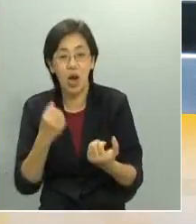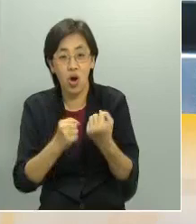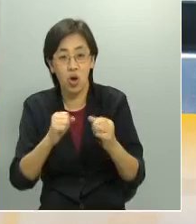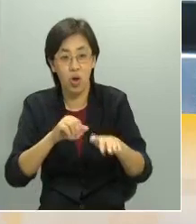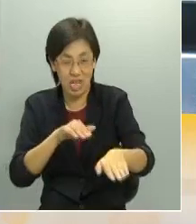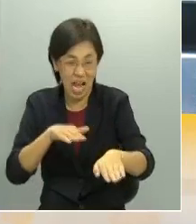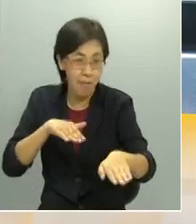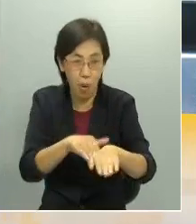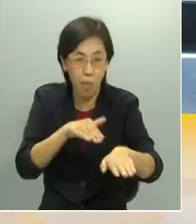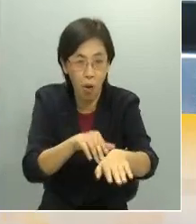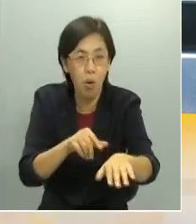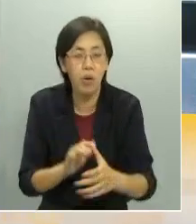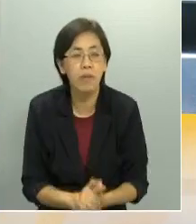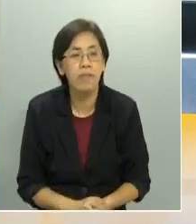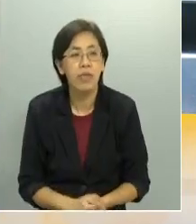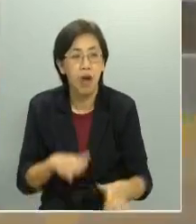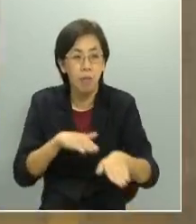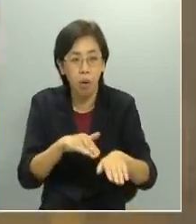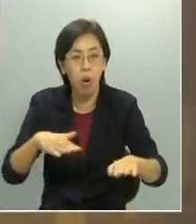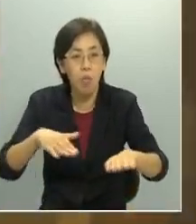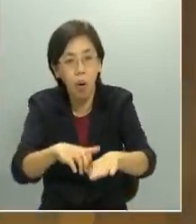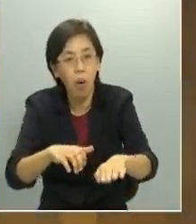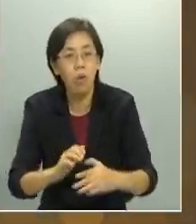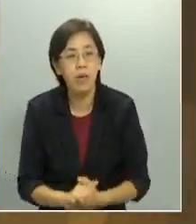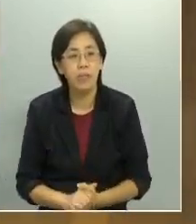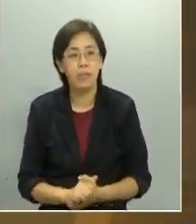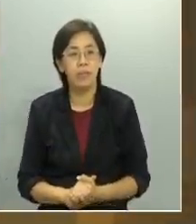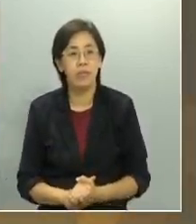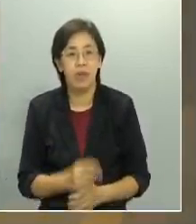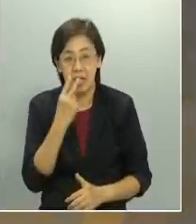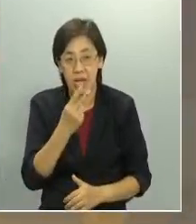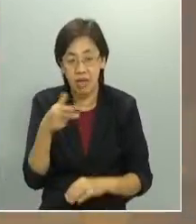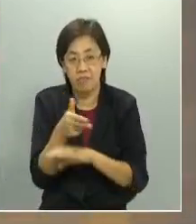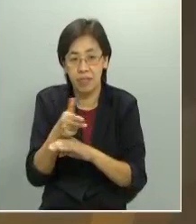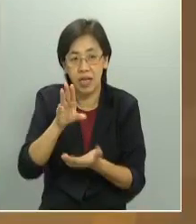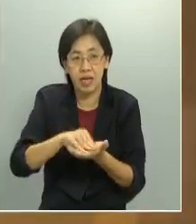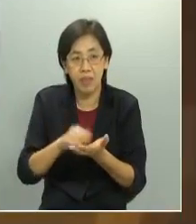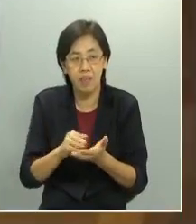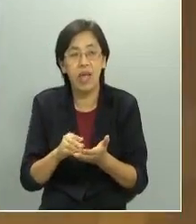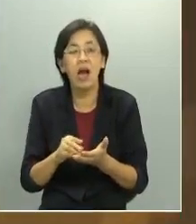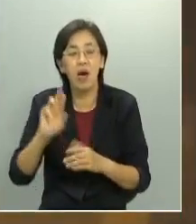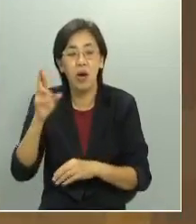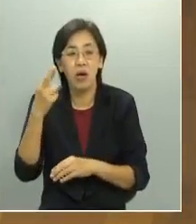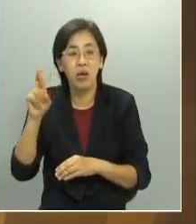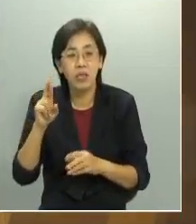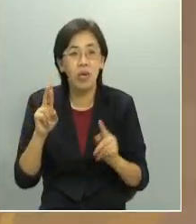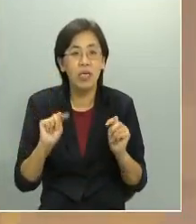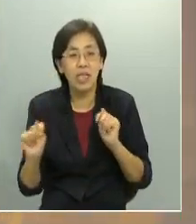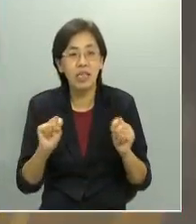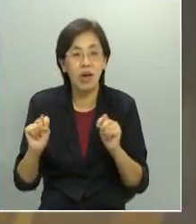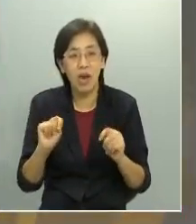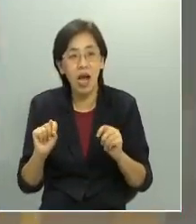คันนี่ผู้ใช้ TikTok คนหนึ่งบันทึกภาพเอาไว้เนี่ยหมวยดูซิมันยังไง เป็นกระบะคันหนึ่งนะค